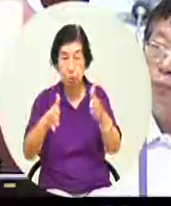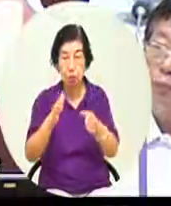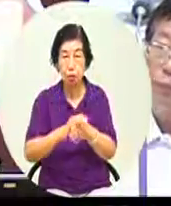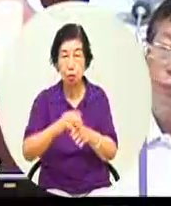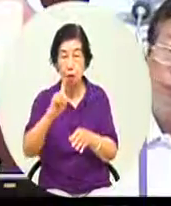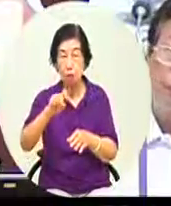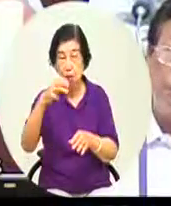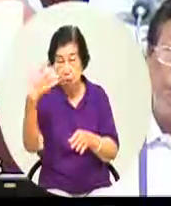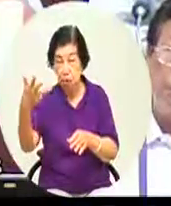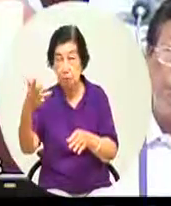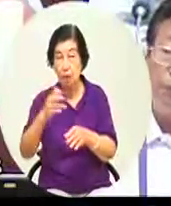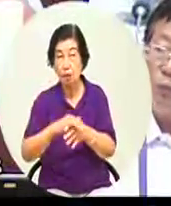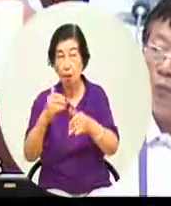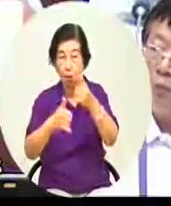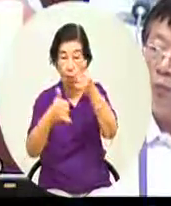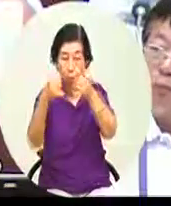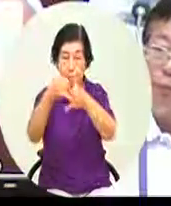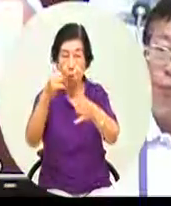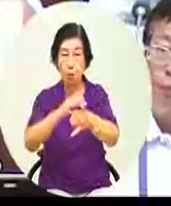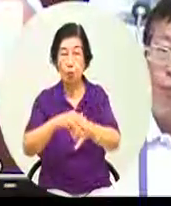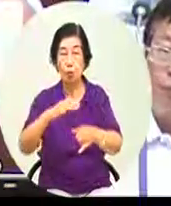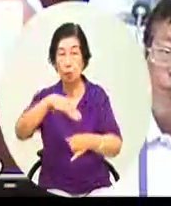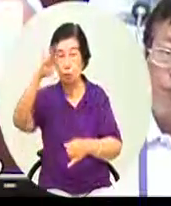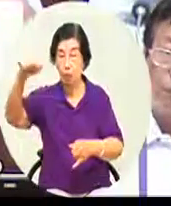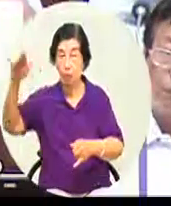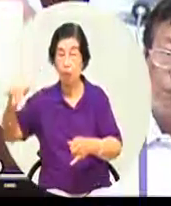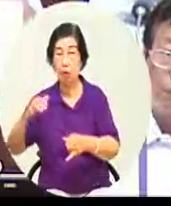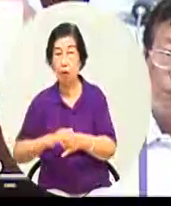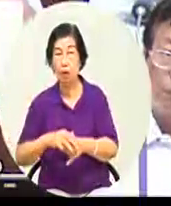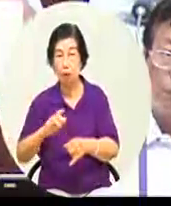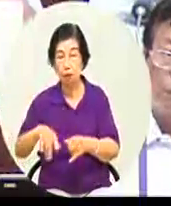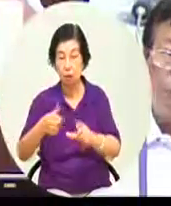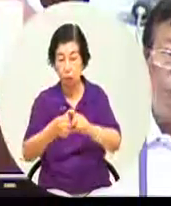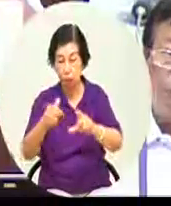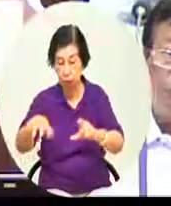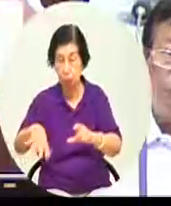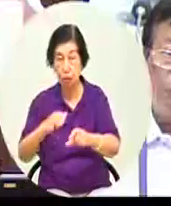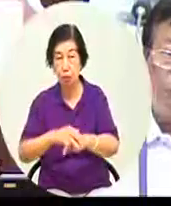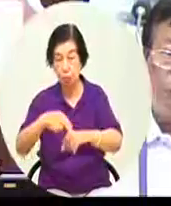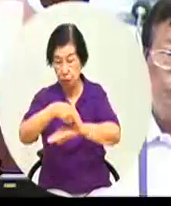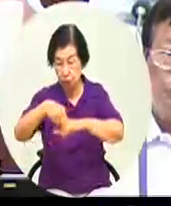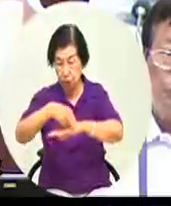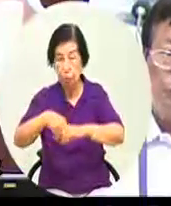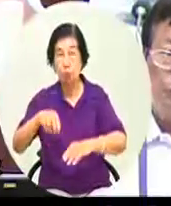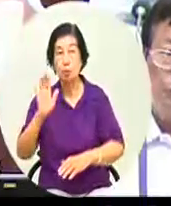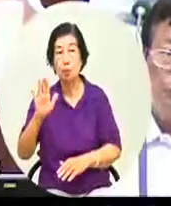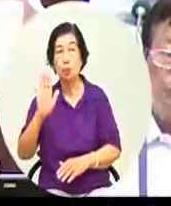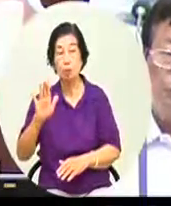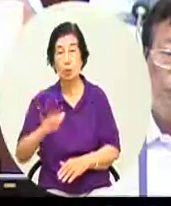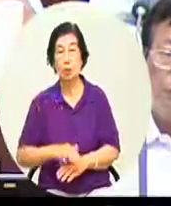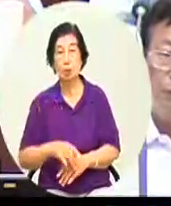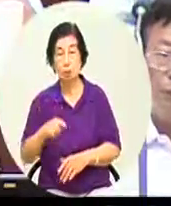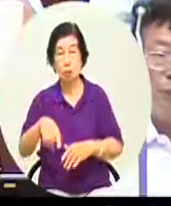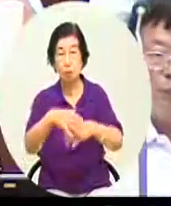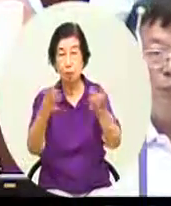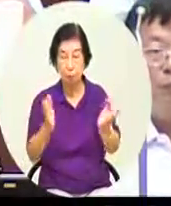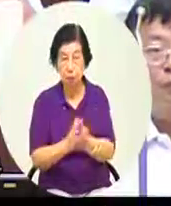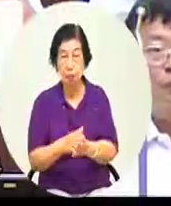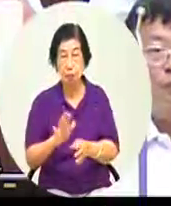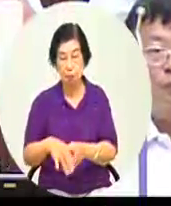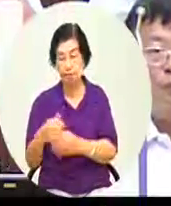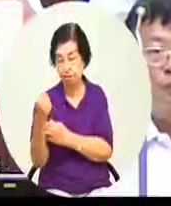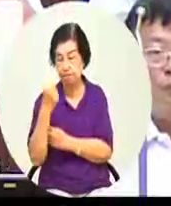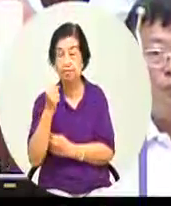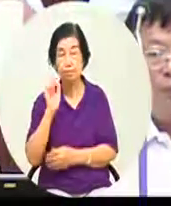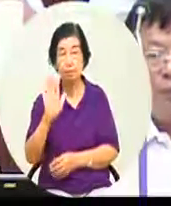区一个跨域整合的这个技术的服务案，我们已经开始做规划设计了，所以这个部分呢其实是有在努力，